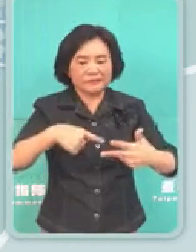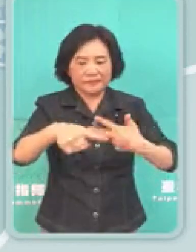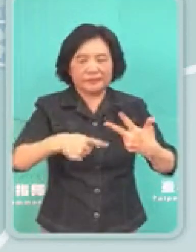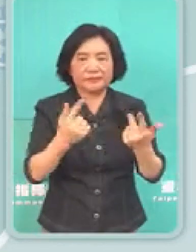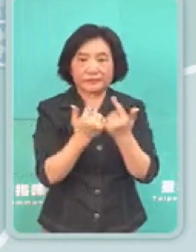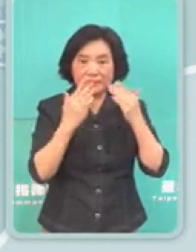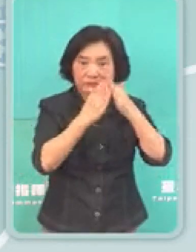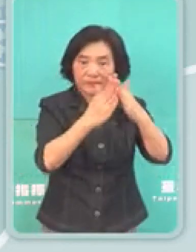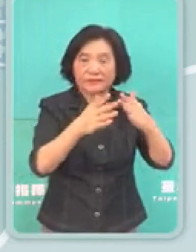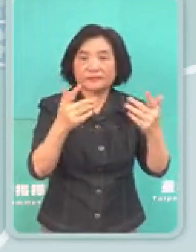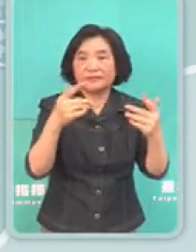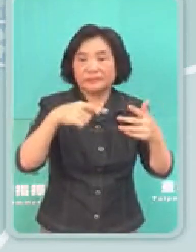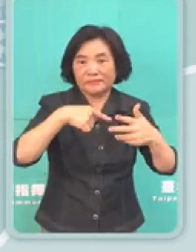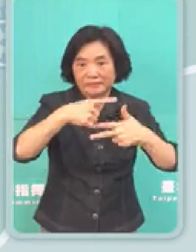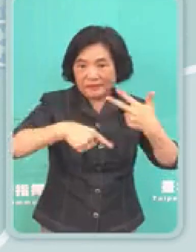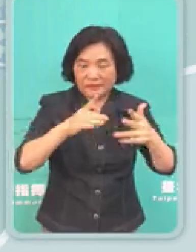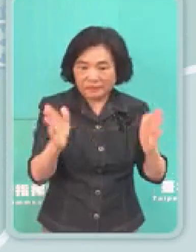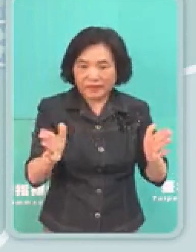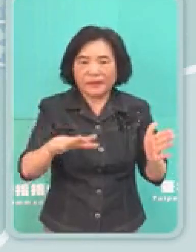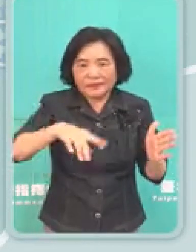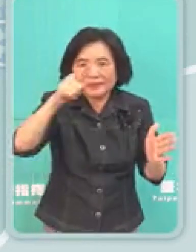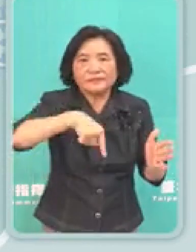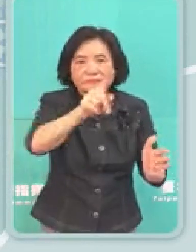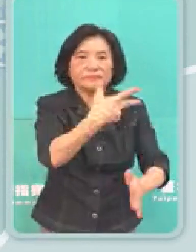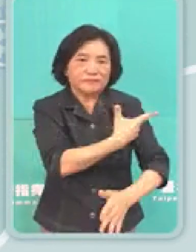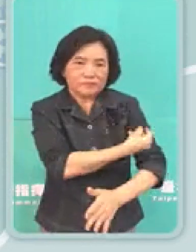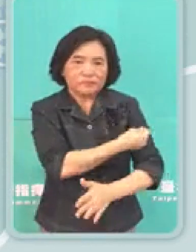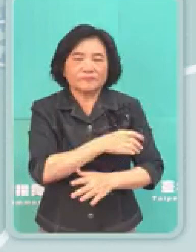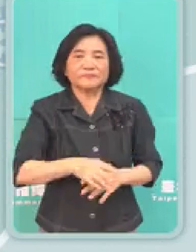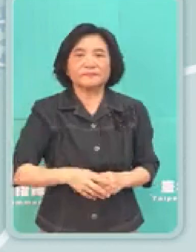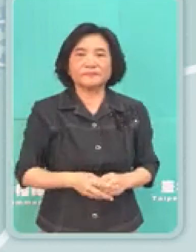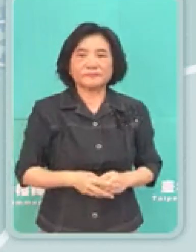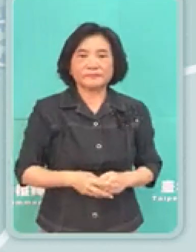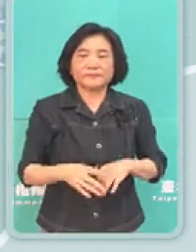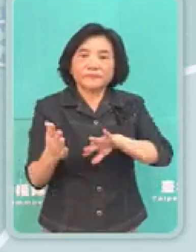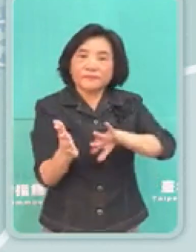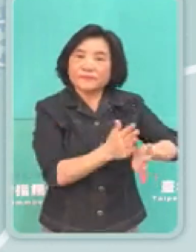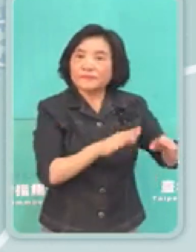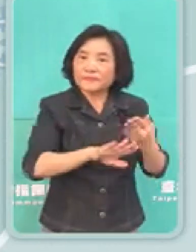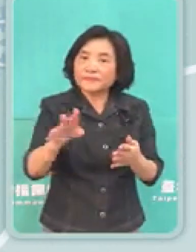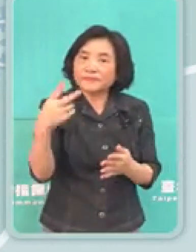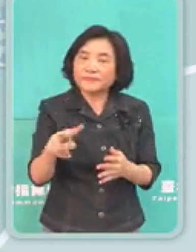市打疫苗的哦优先顺序。另外一个是